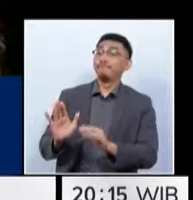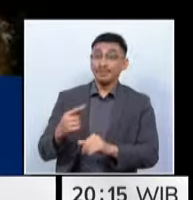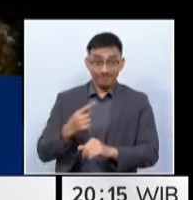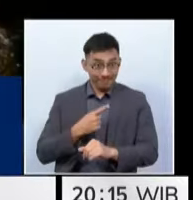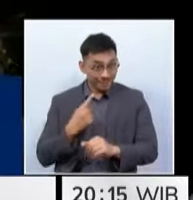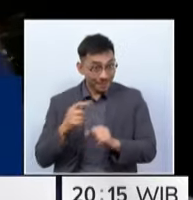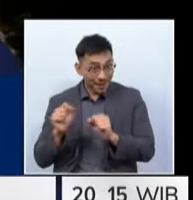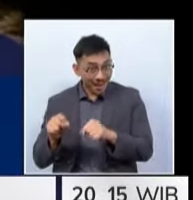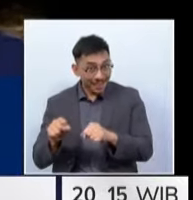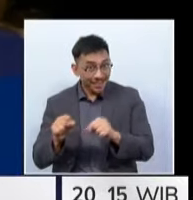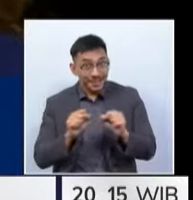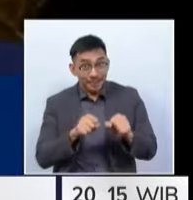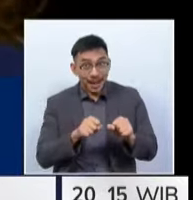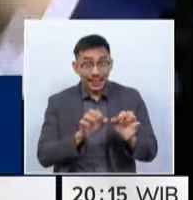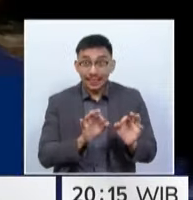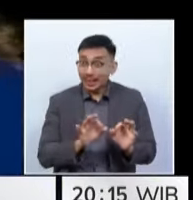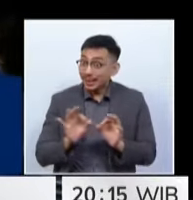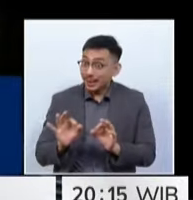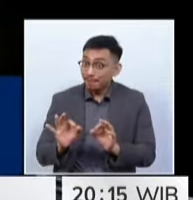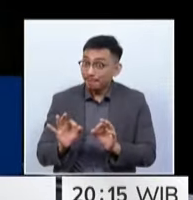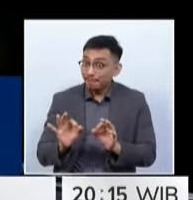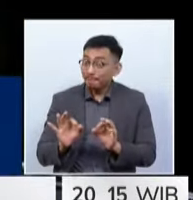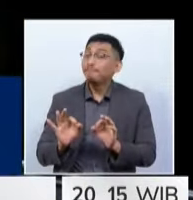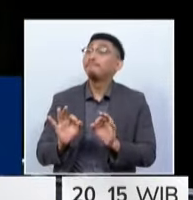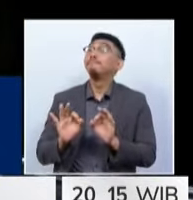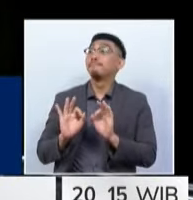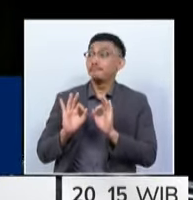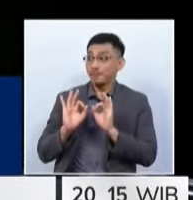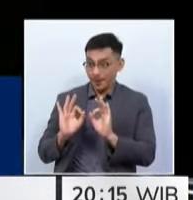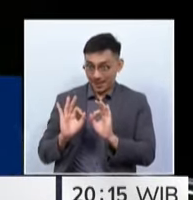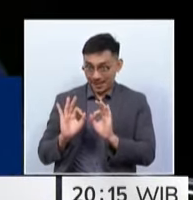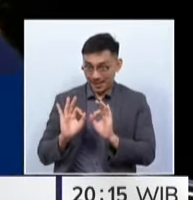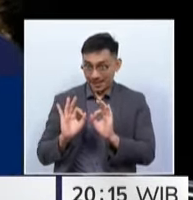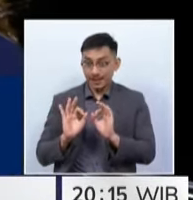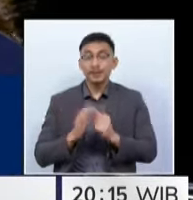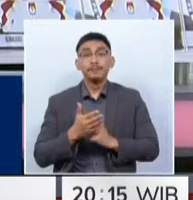ketertiban Oke kami mohon untuk menuju ke podium